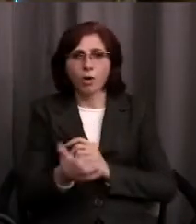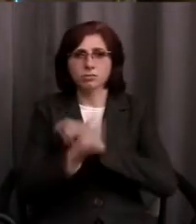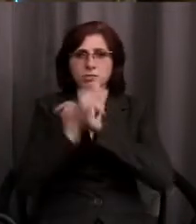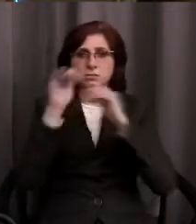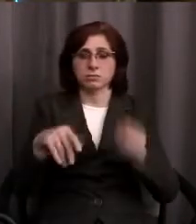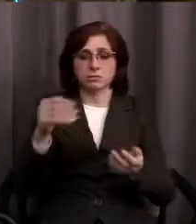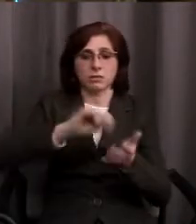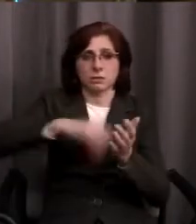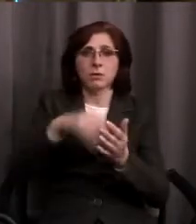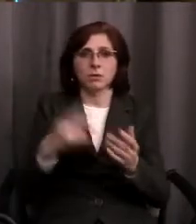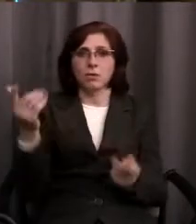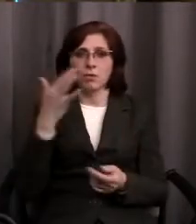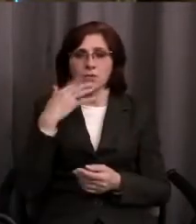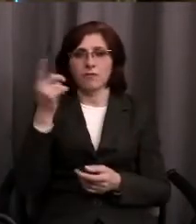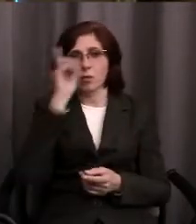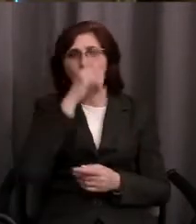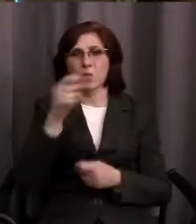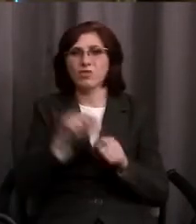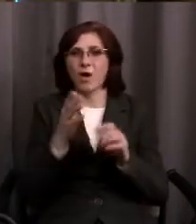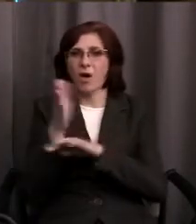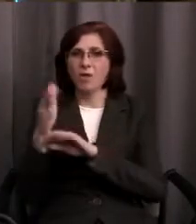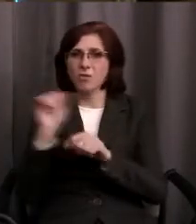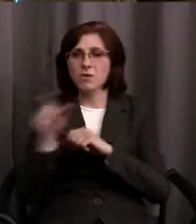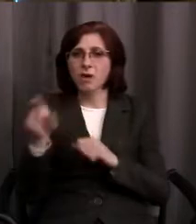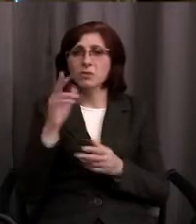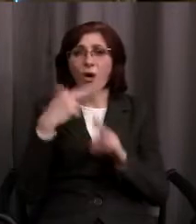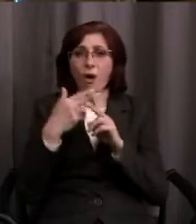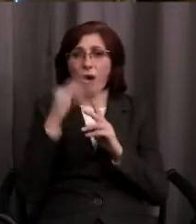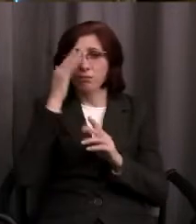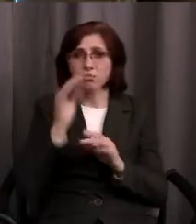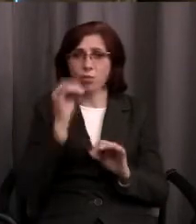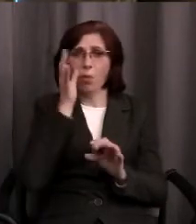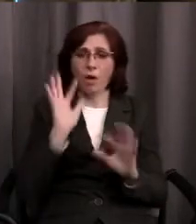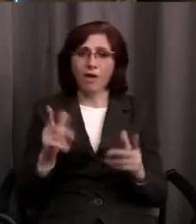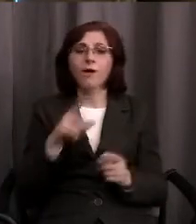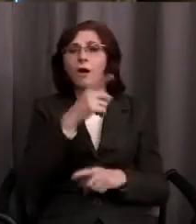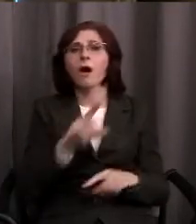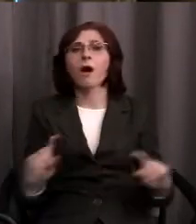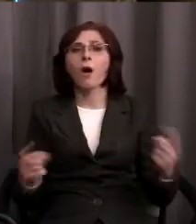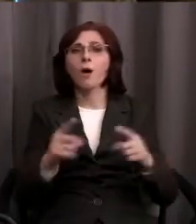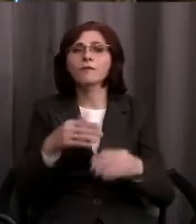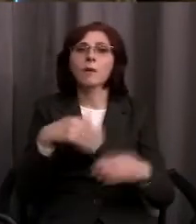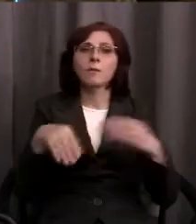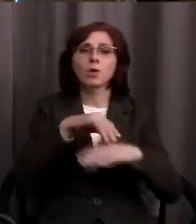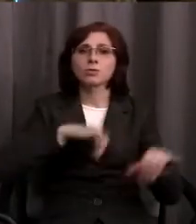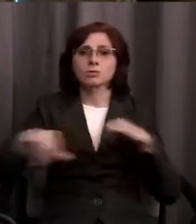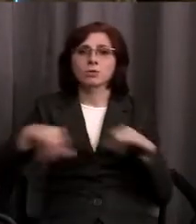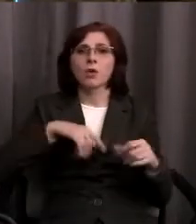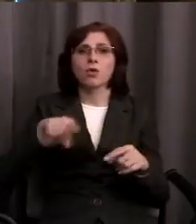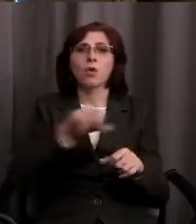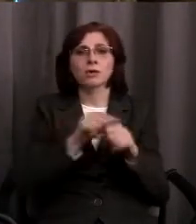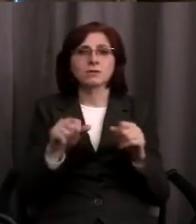bardzo korzystnej cenie od akwizytora. Proszę Państwa, organizacje pozarządowe są